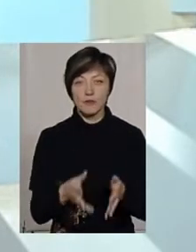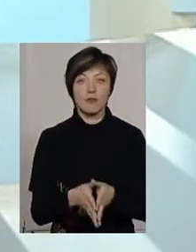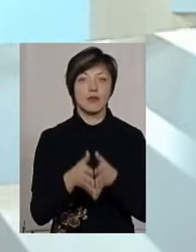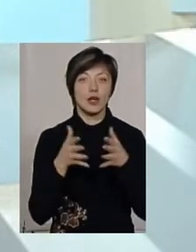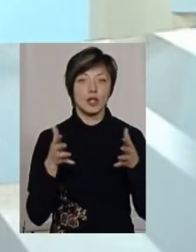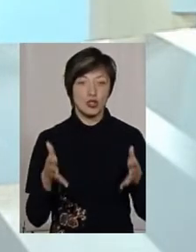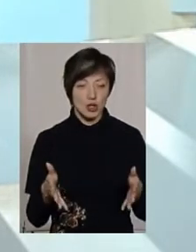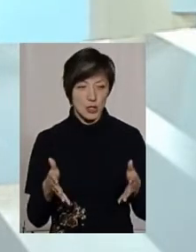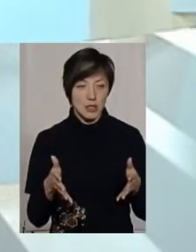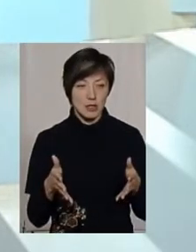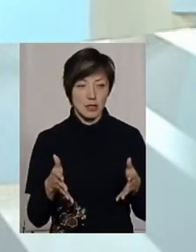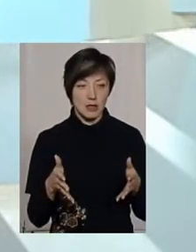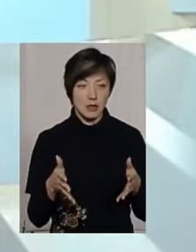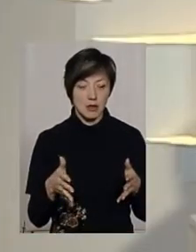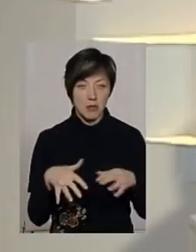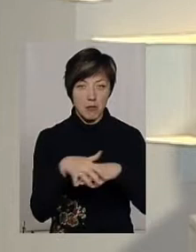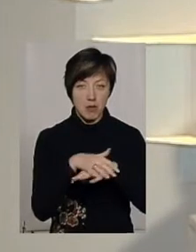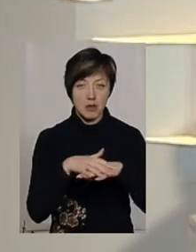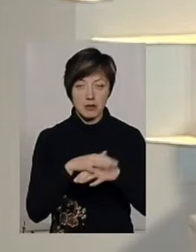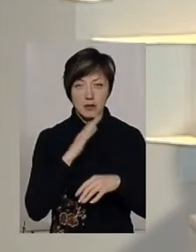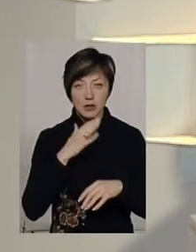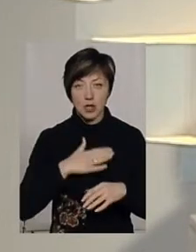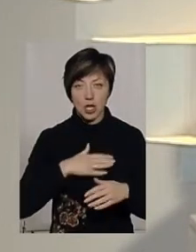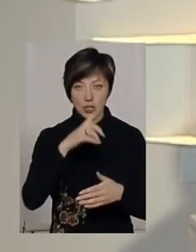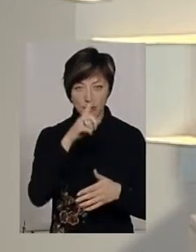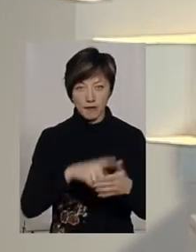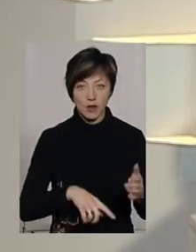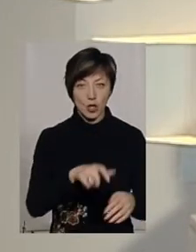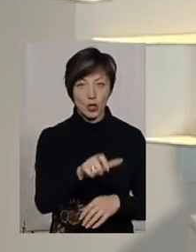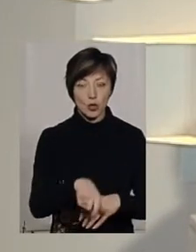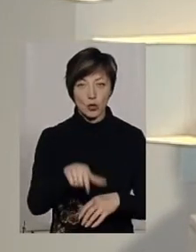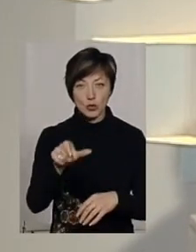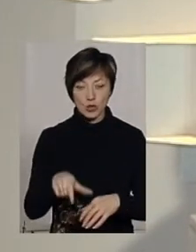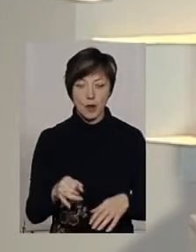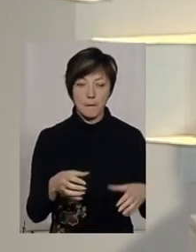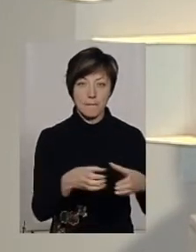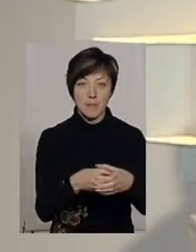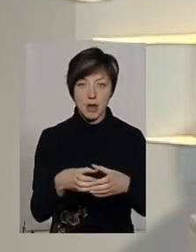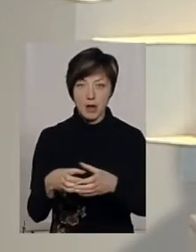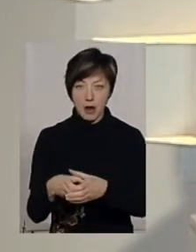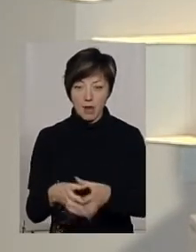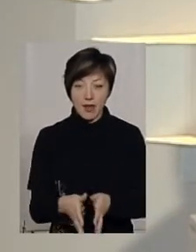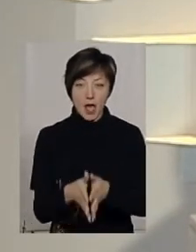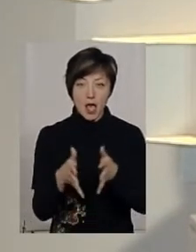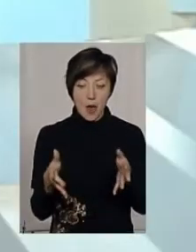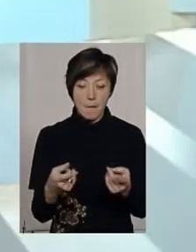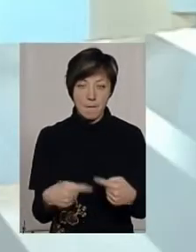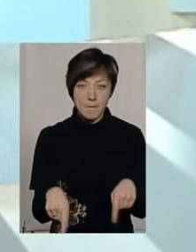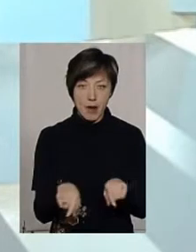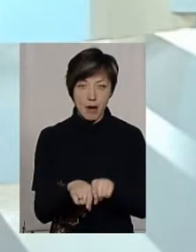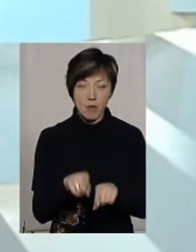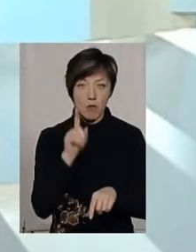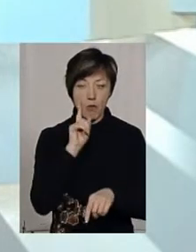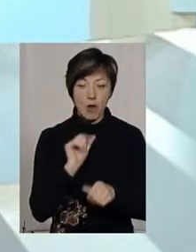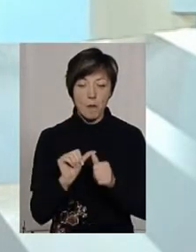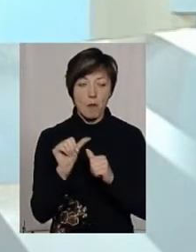такий масив наших віруючих, парафій, єпархій, поки вони